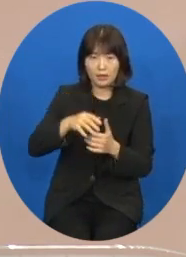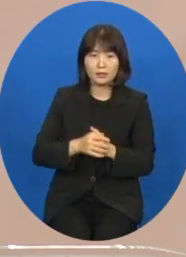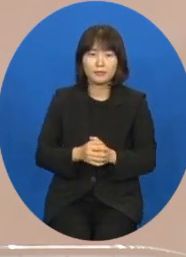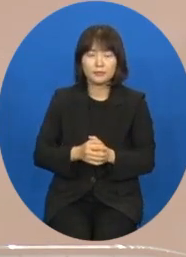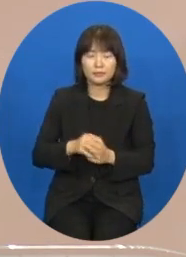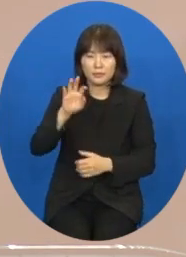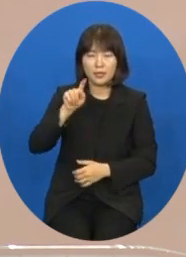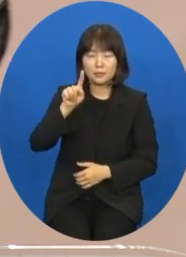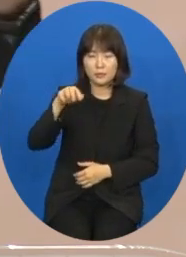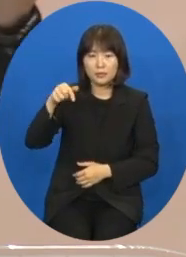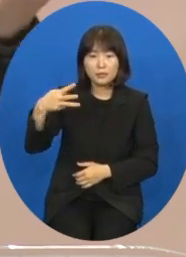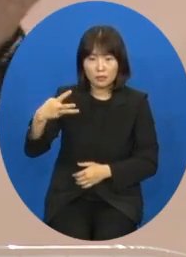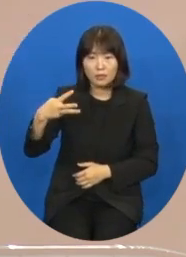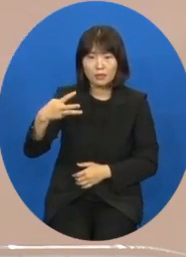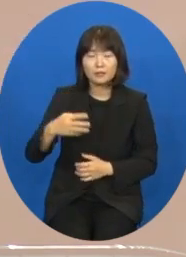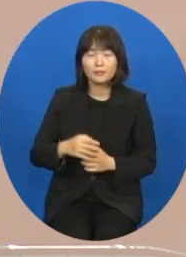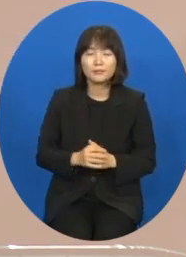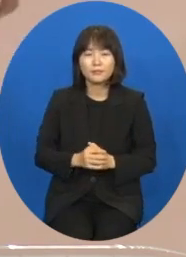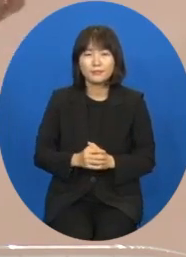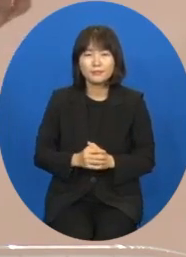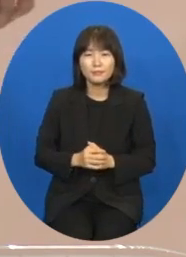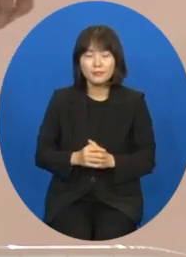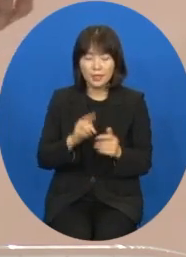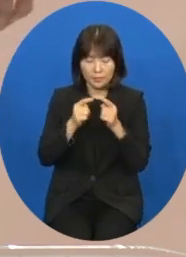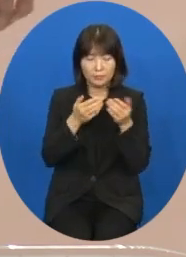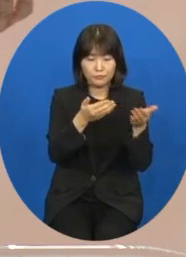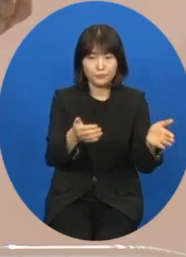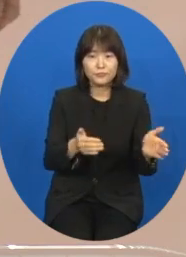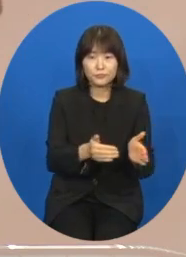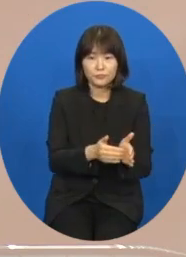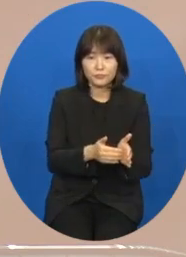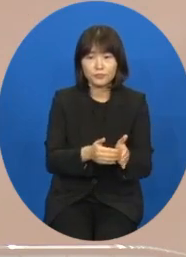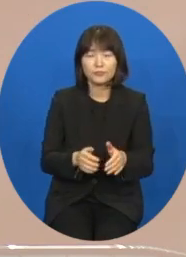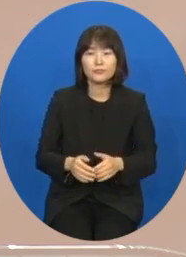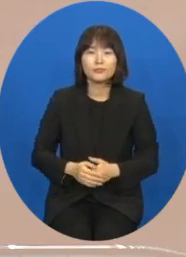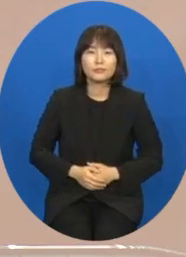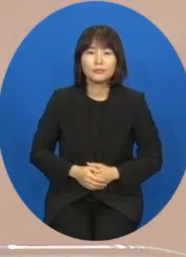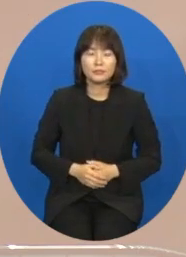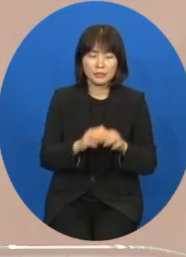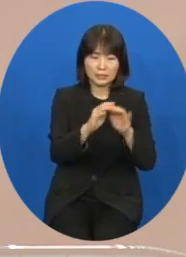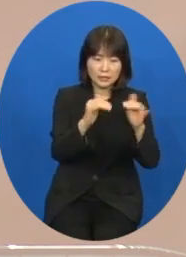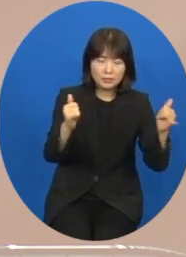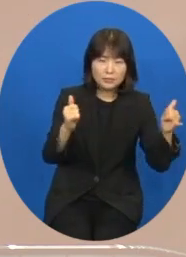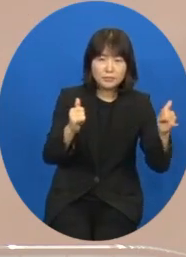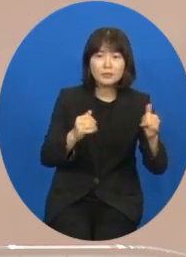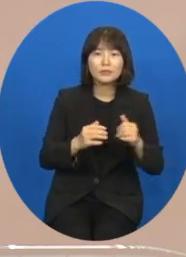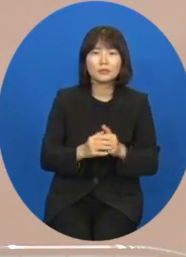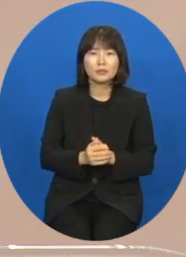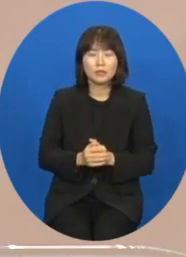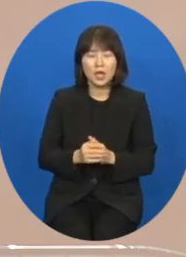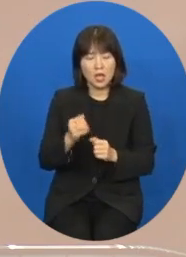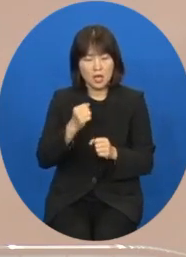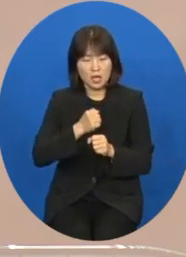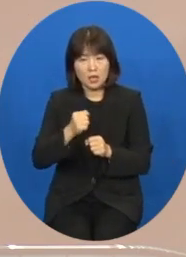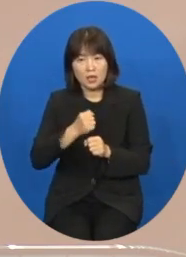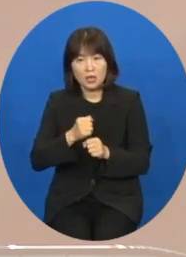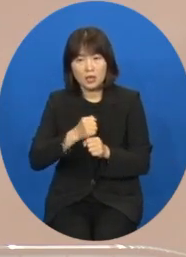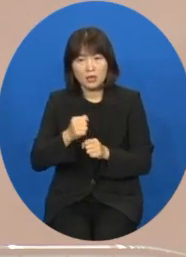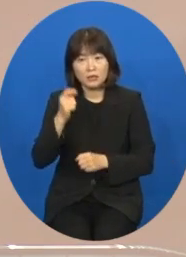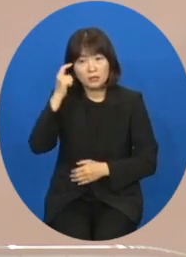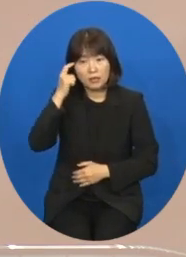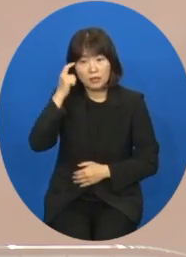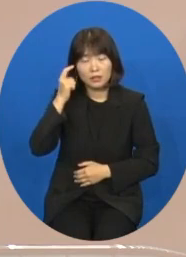41절에 읽지는 않았습니다만 그렇게 말씀하셨어요. 사람들이 당황스럽게